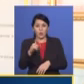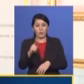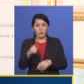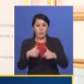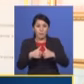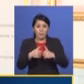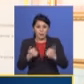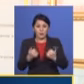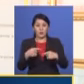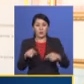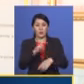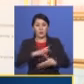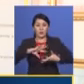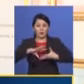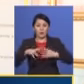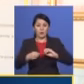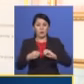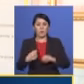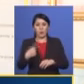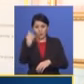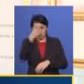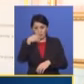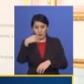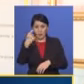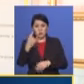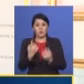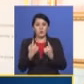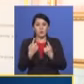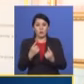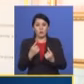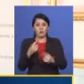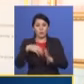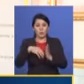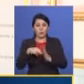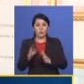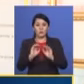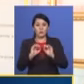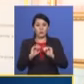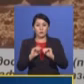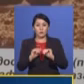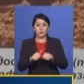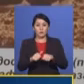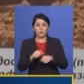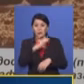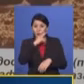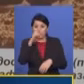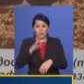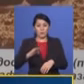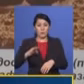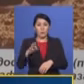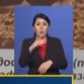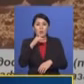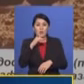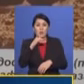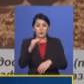тұрады. Селекциялық жұмыстың нәтижесінде ақбас тұқым ірленді. Бұл қарамал тұқымы жаңартылып деуге болады. Солтүстік қазақстандық